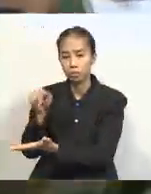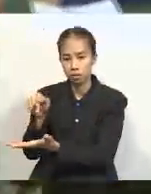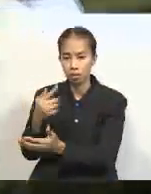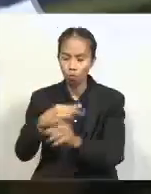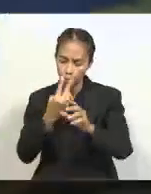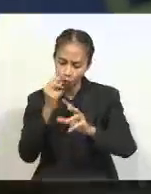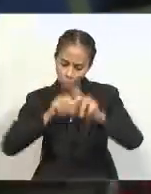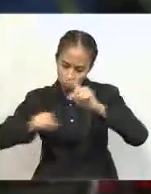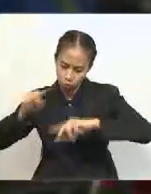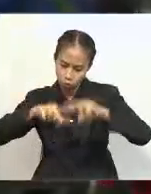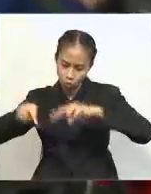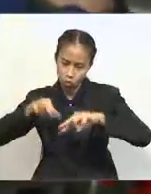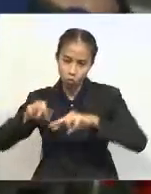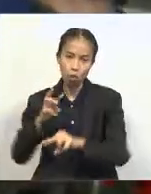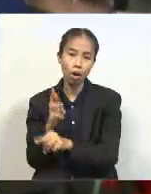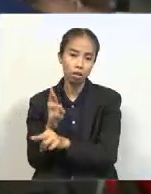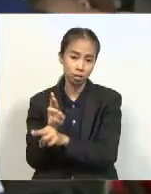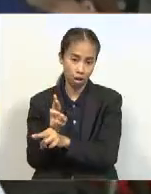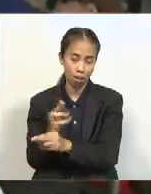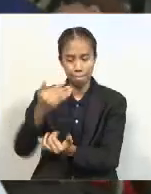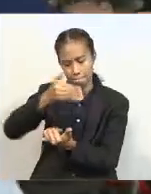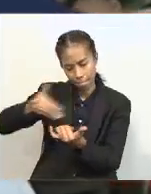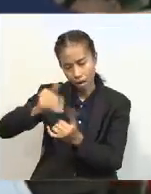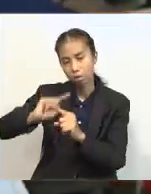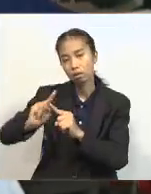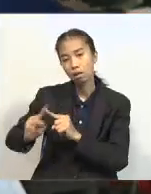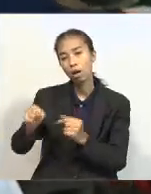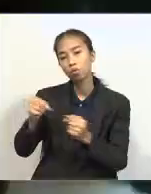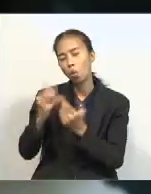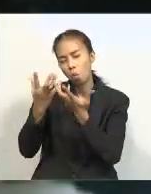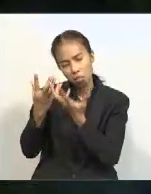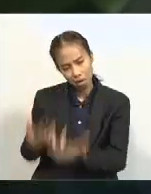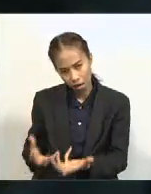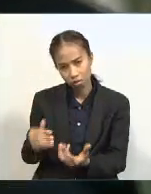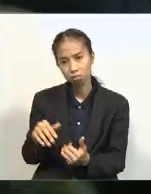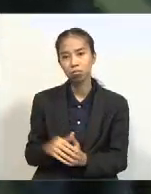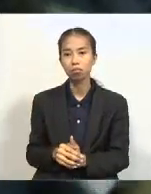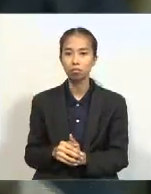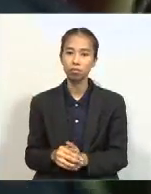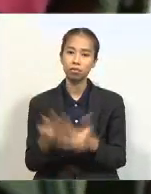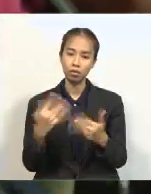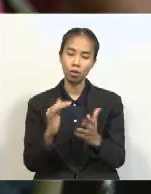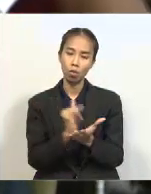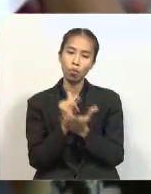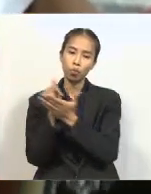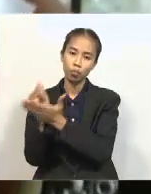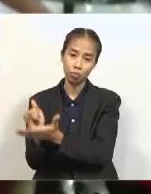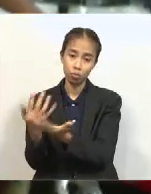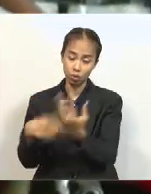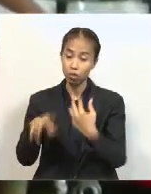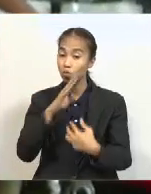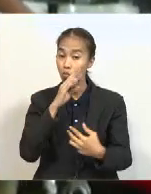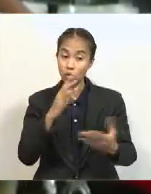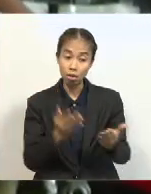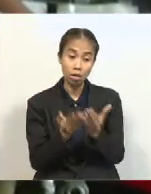ประเมินเพื่อให้การรักษาพยาบาลช่วยชีวิตเข้าห้องผ่าตัดหอผู้ป่วยวิกฤตและหอผู้ป่วยรอการส่งกลับเมื่อเกิดอุบัติเ